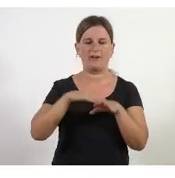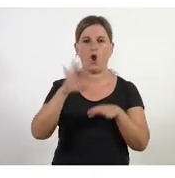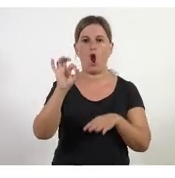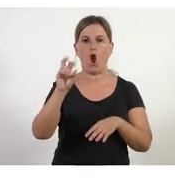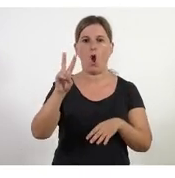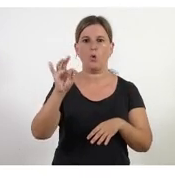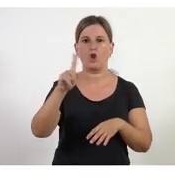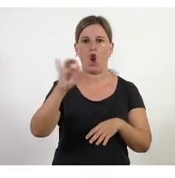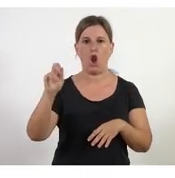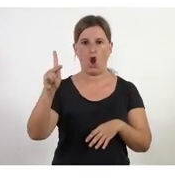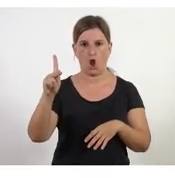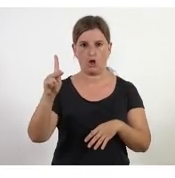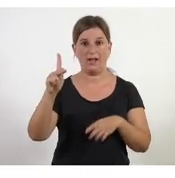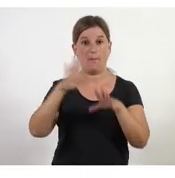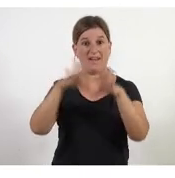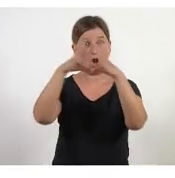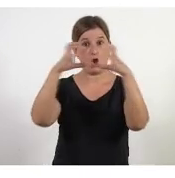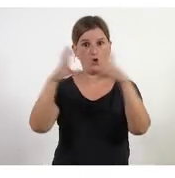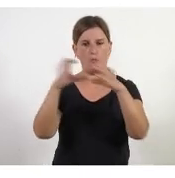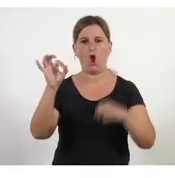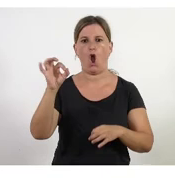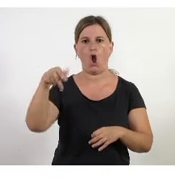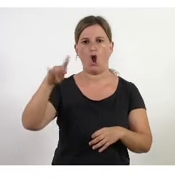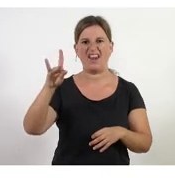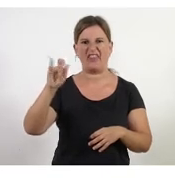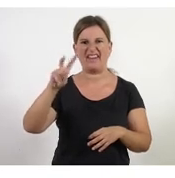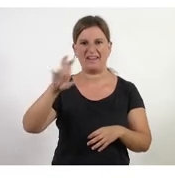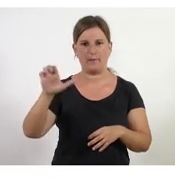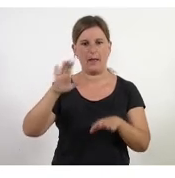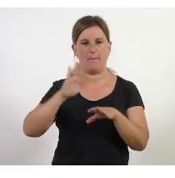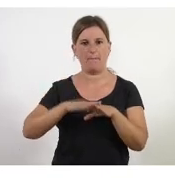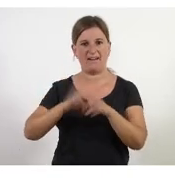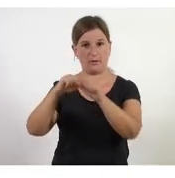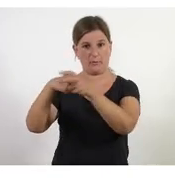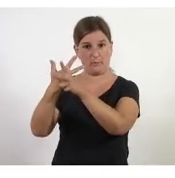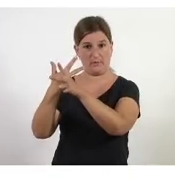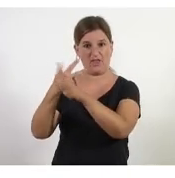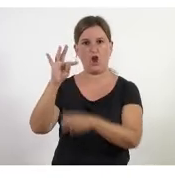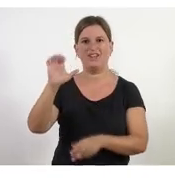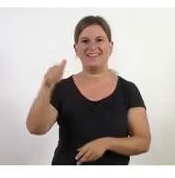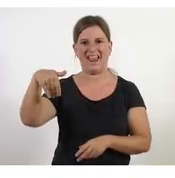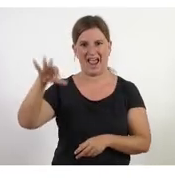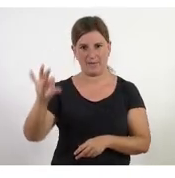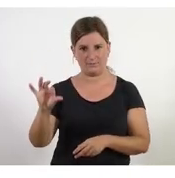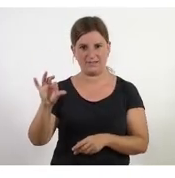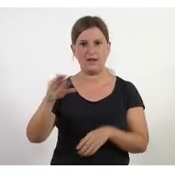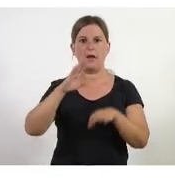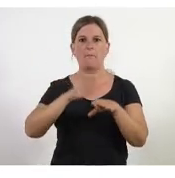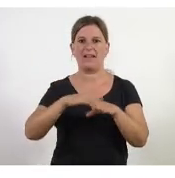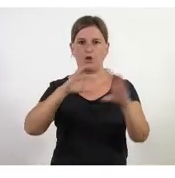servir OneDrive, per videoconferències farem servir Teams, per converses en l'equip farem servir